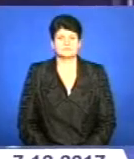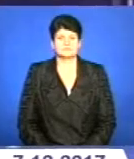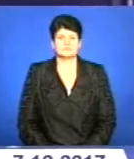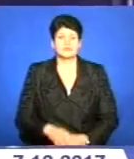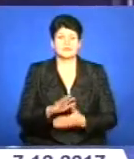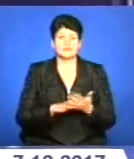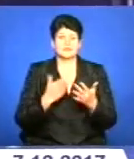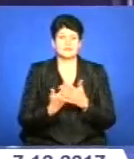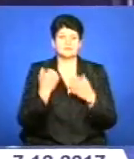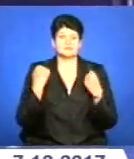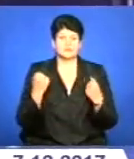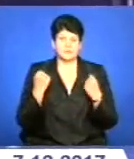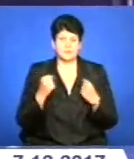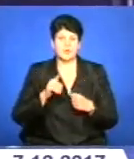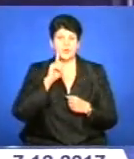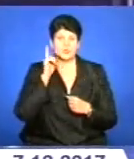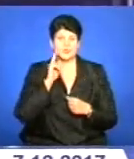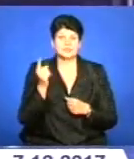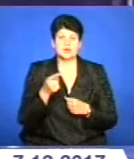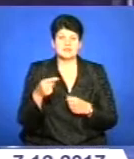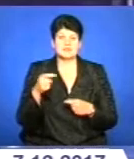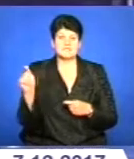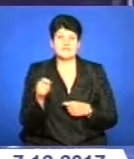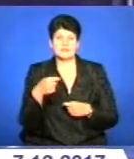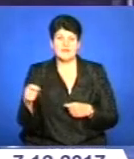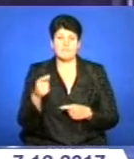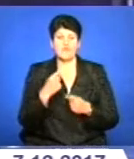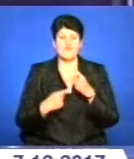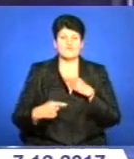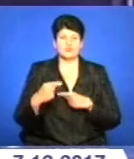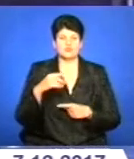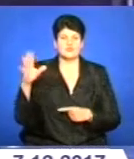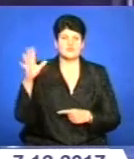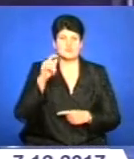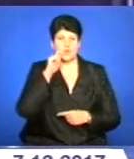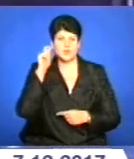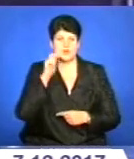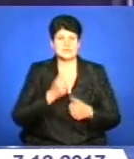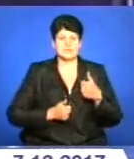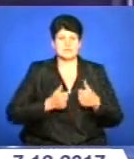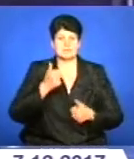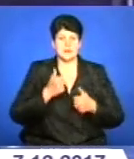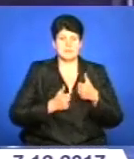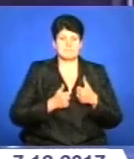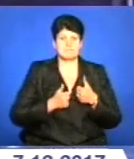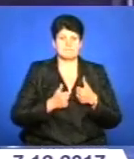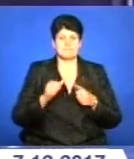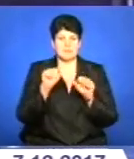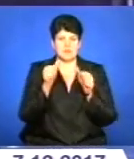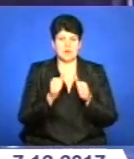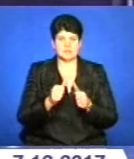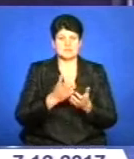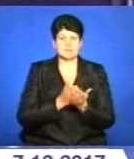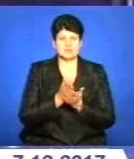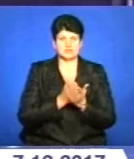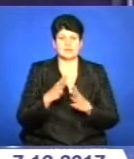Далі до новин спорту. Юні тернопільські фехтувальники повернулися із всеукраїнських змагань меморіал заслуженого тренера України